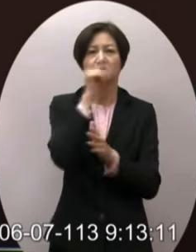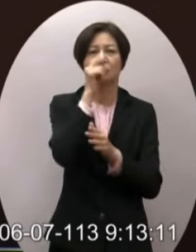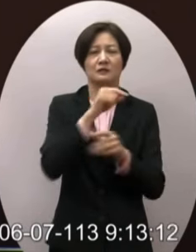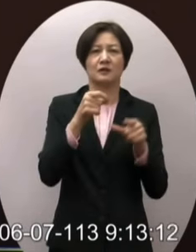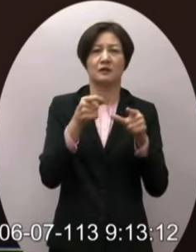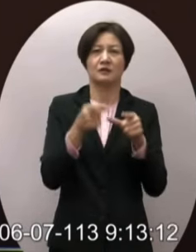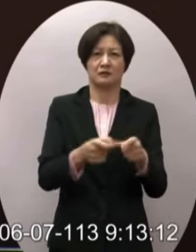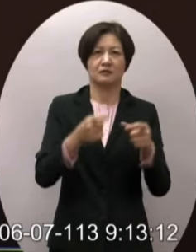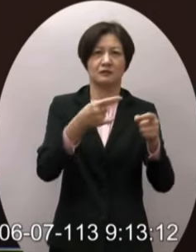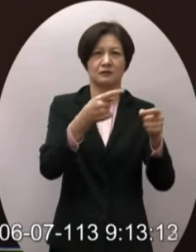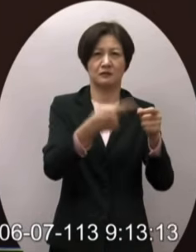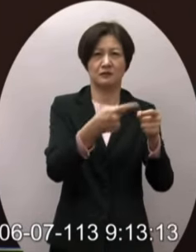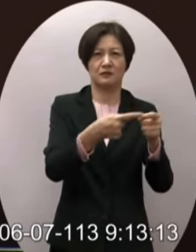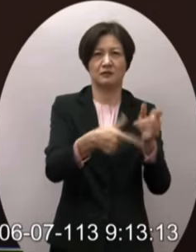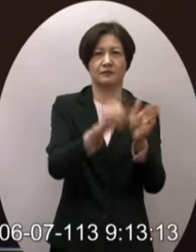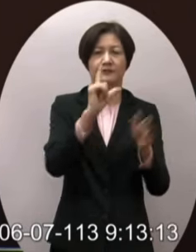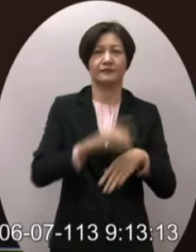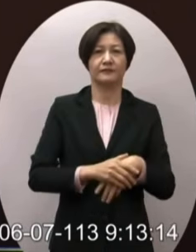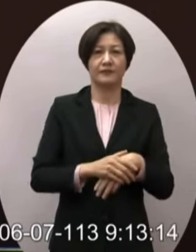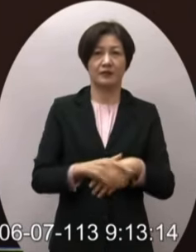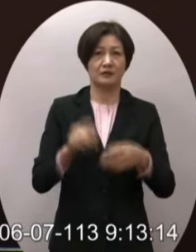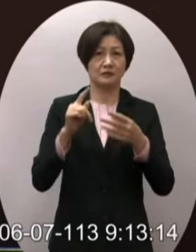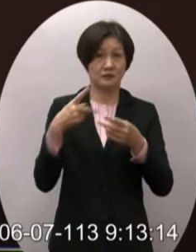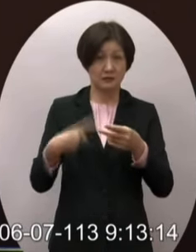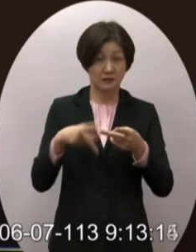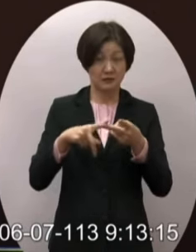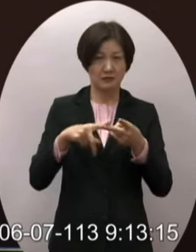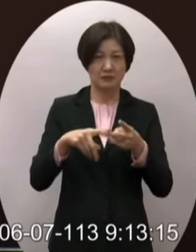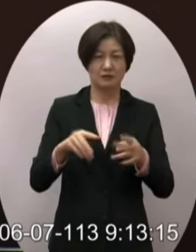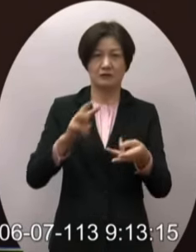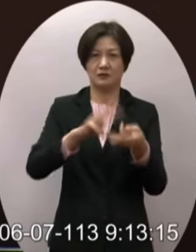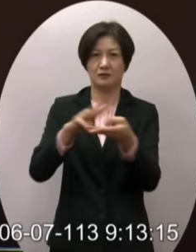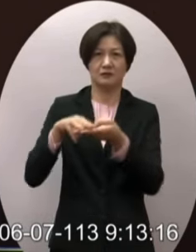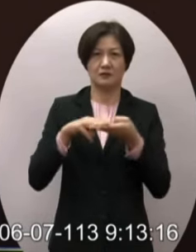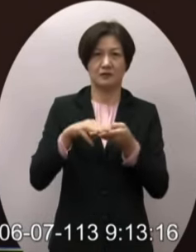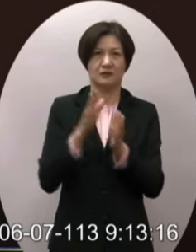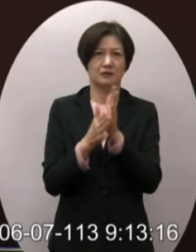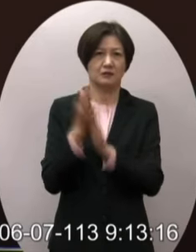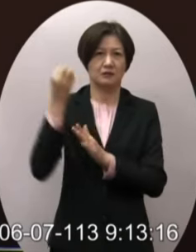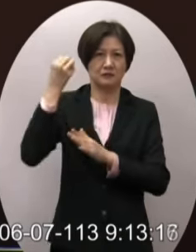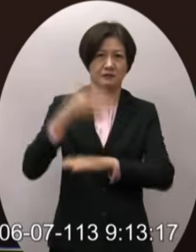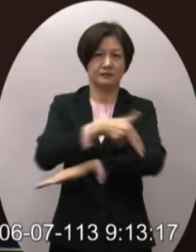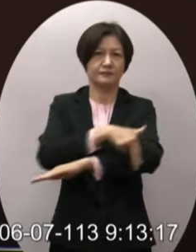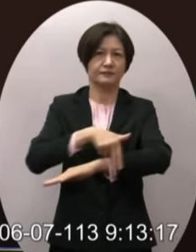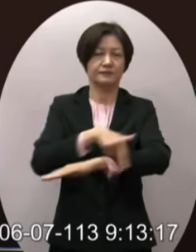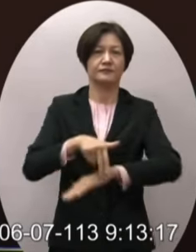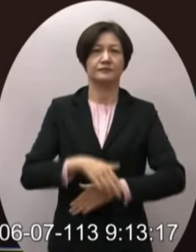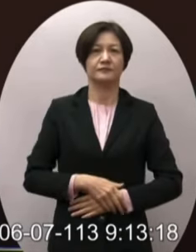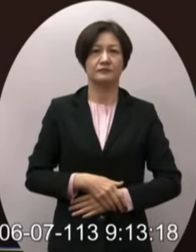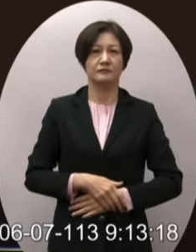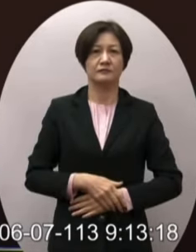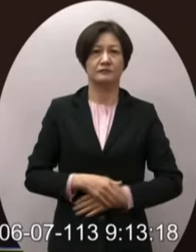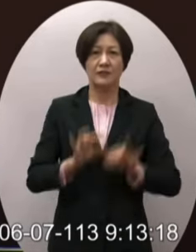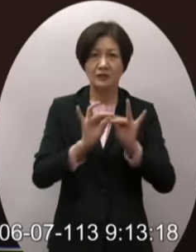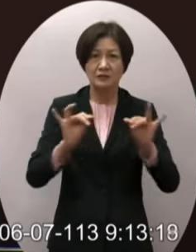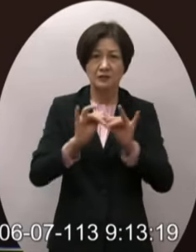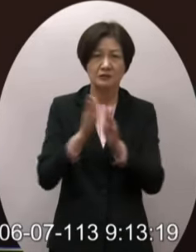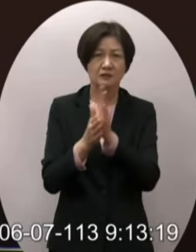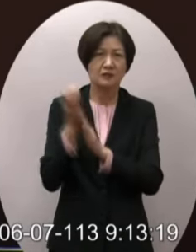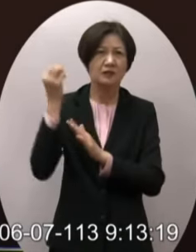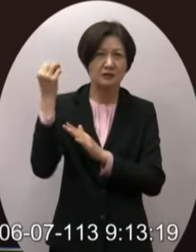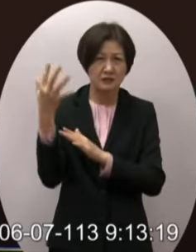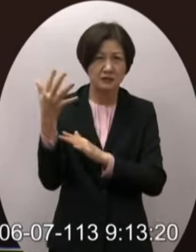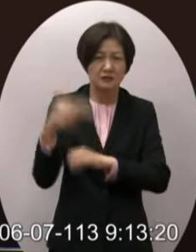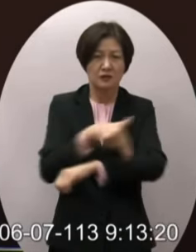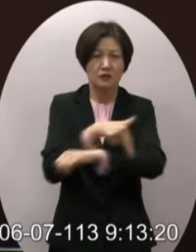第三个部分就是跟土地相关，土地重划带来的困扰。那有些是因为土地重划之后地号的异